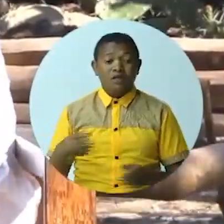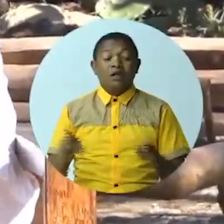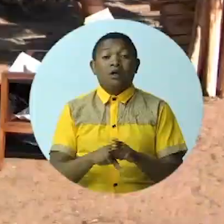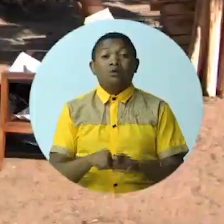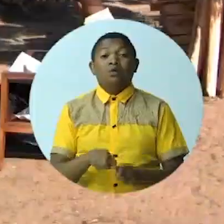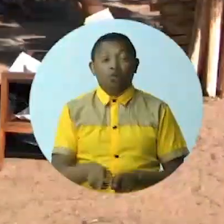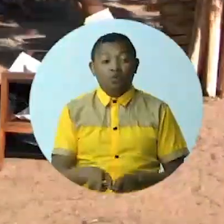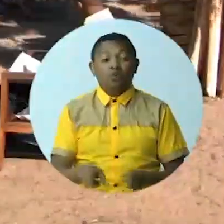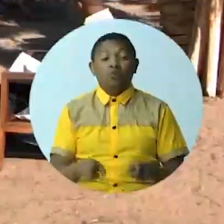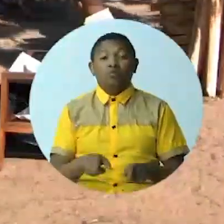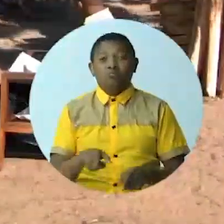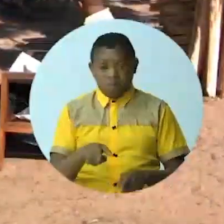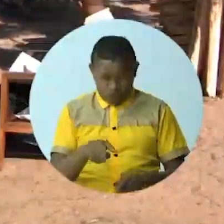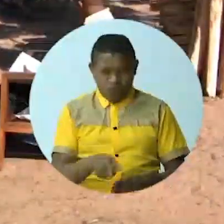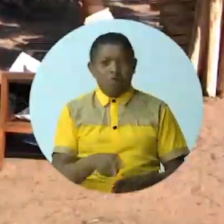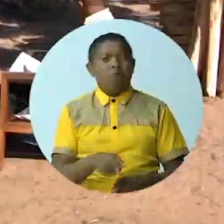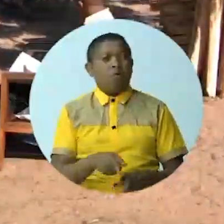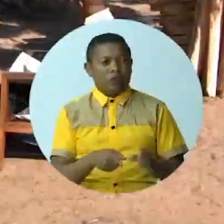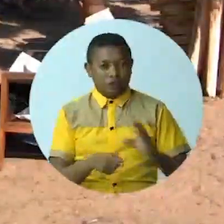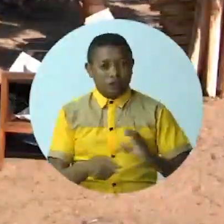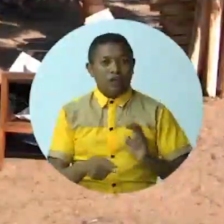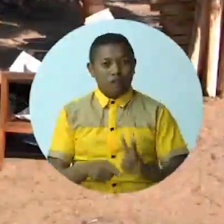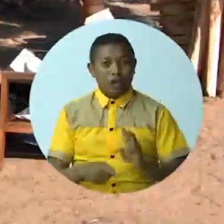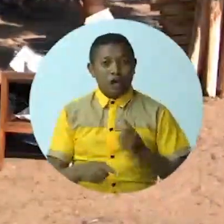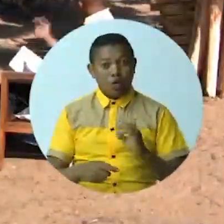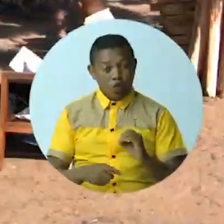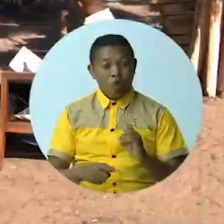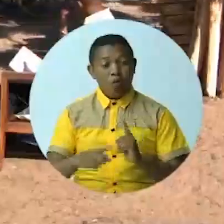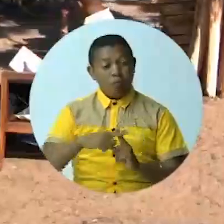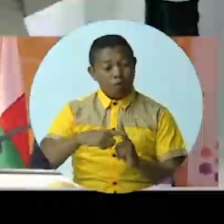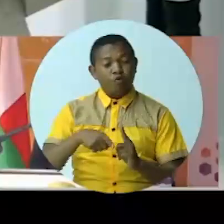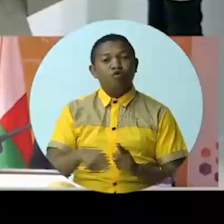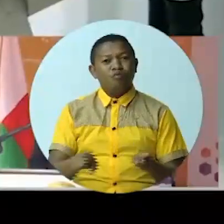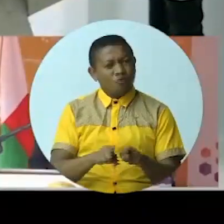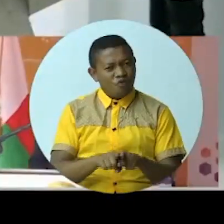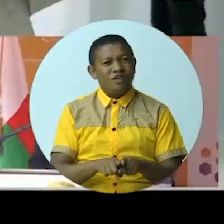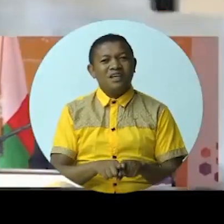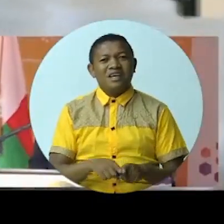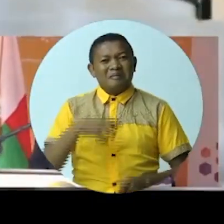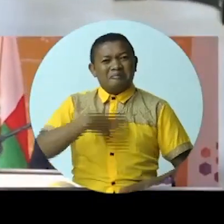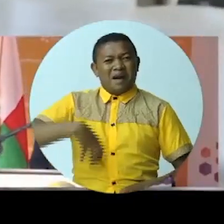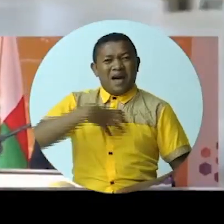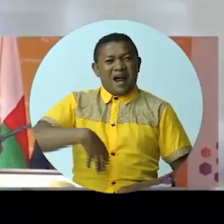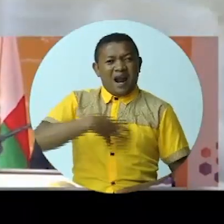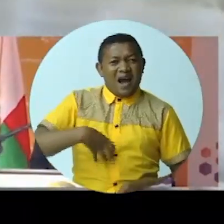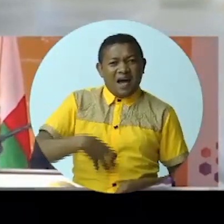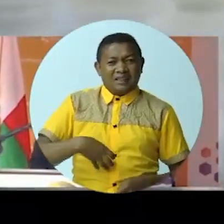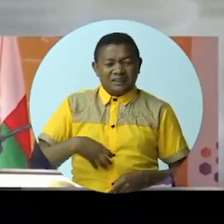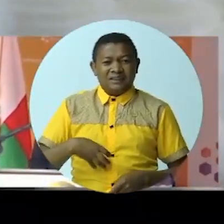anisany itia CVO plus itia manamaivana ny fanaitainana rehefa tonga ny